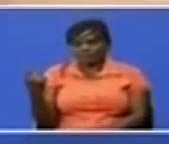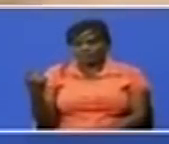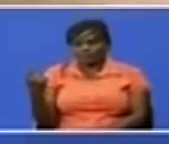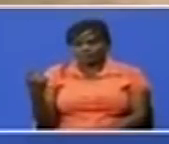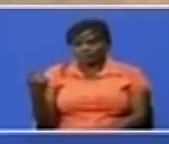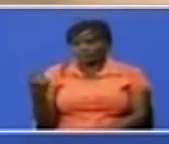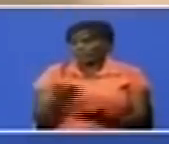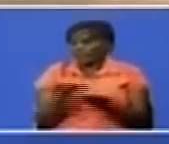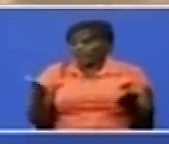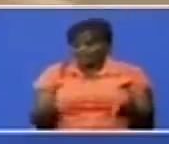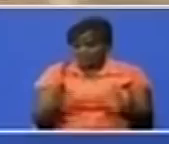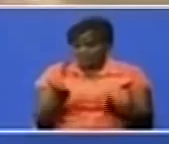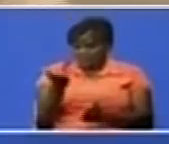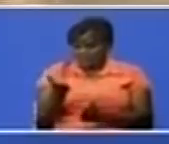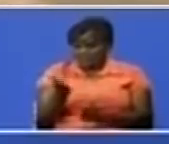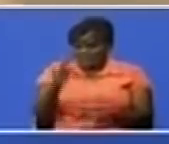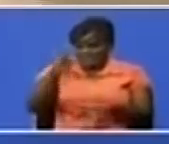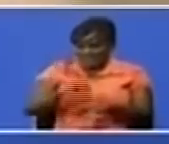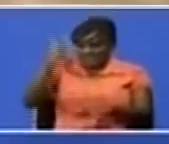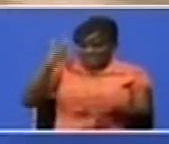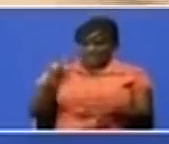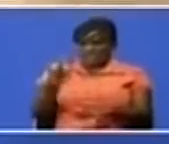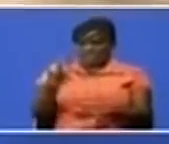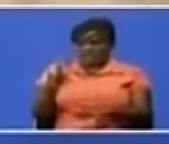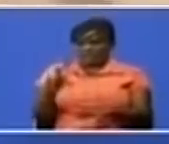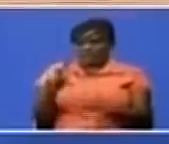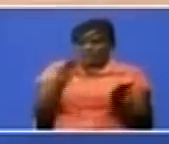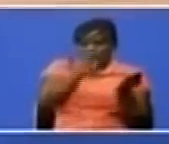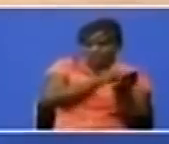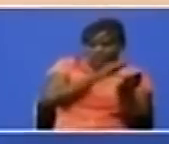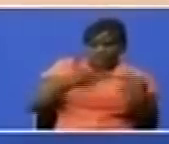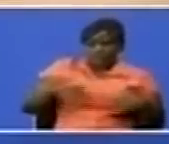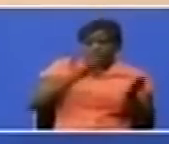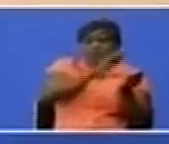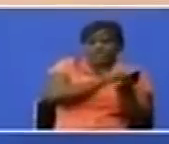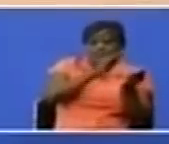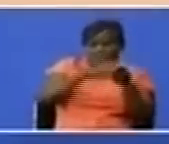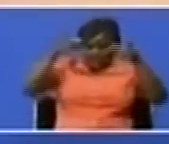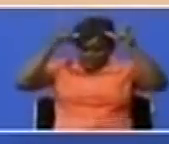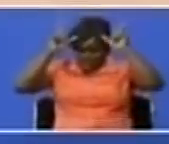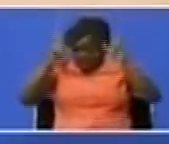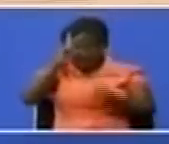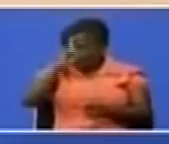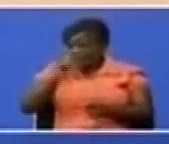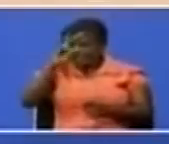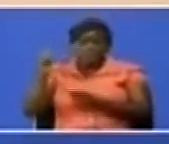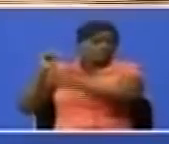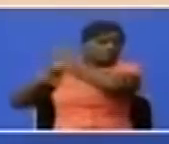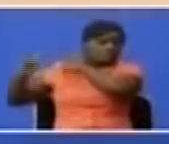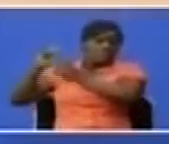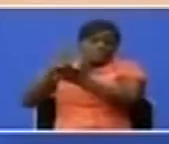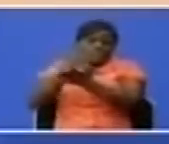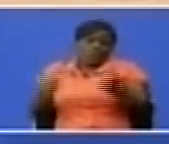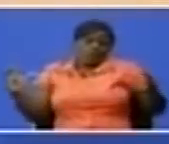Kwa vyovyote vile, swala hilo ni nyeti kwa jamii za wafugaji kutokana na itikadi kali ambazo bado baadhi ya